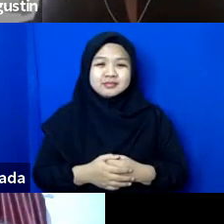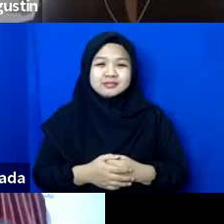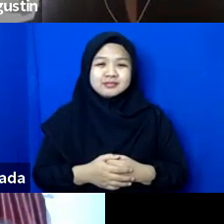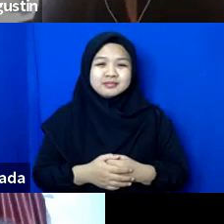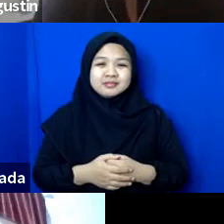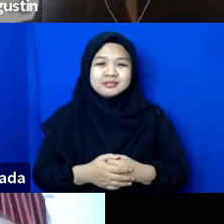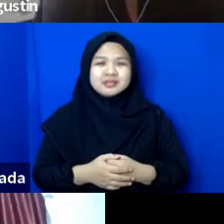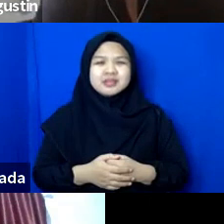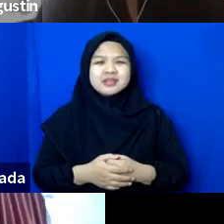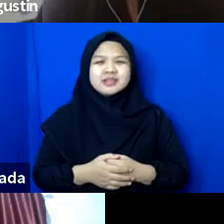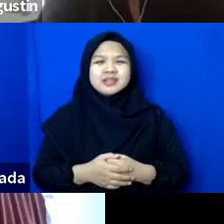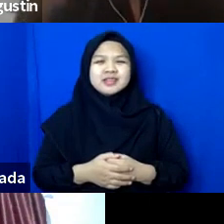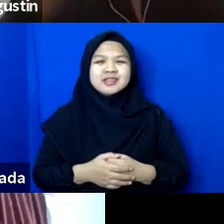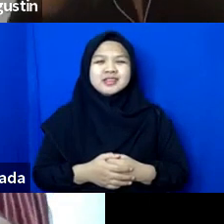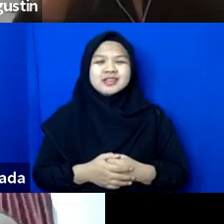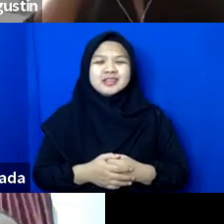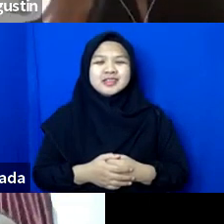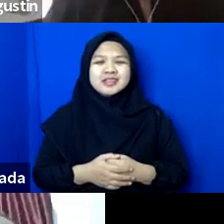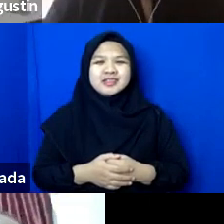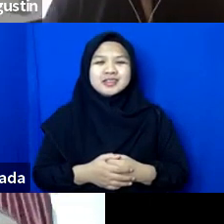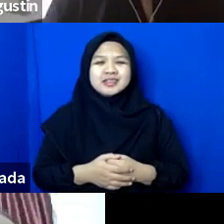reporter sebagai